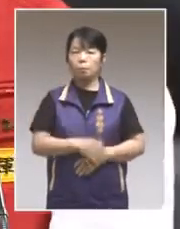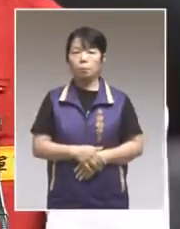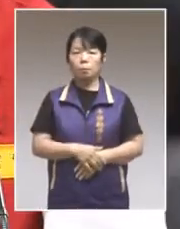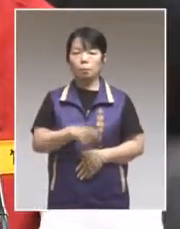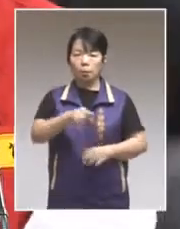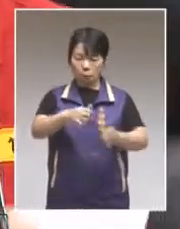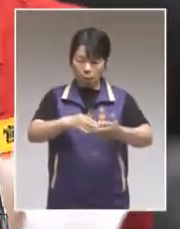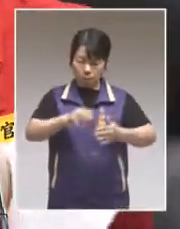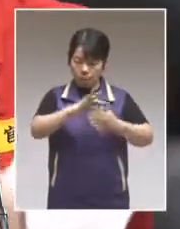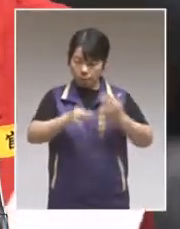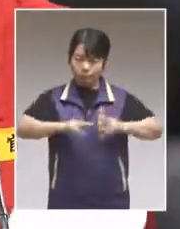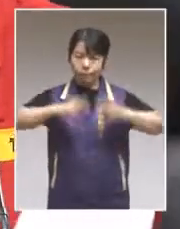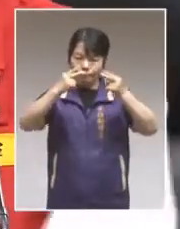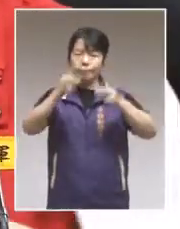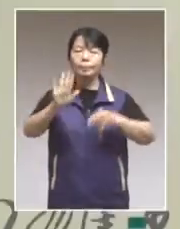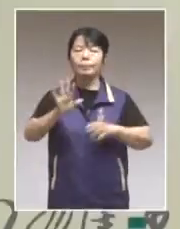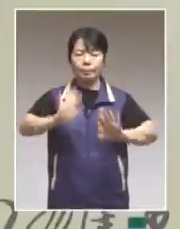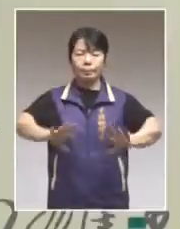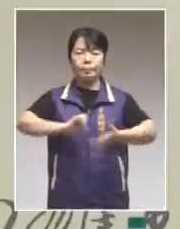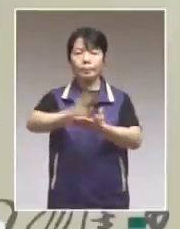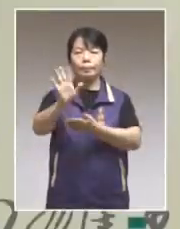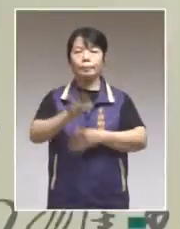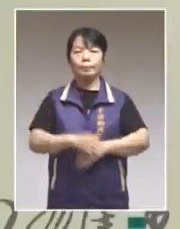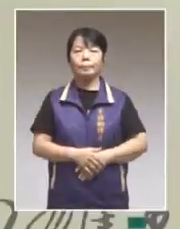做了一些修正，好，跟大家做报告。